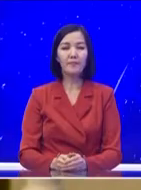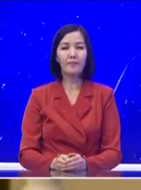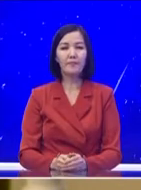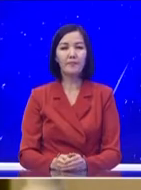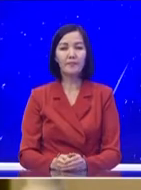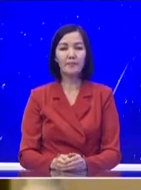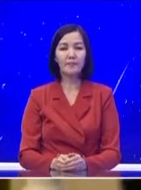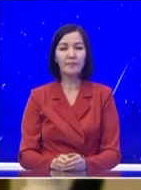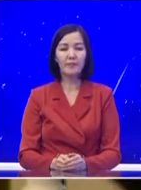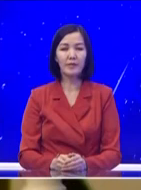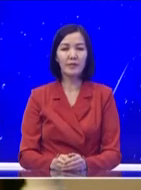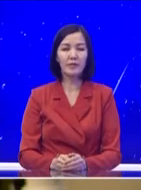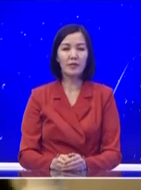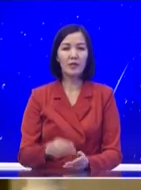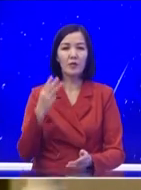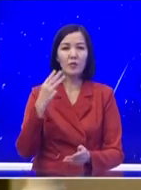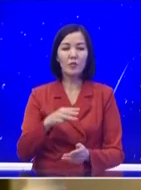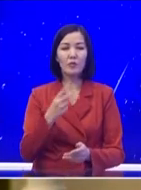Сол нұсқаның өзіндегі 31